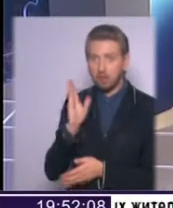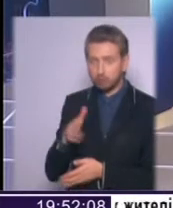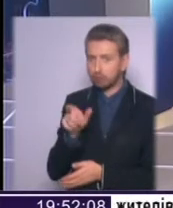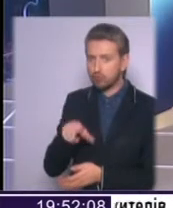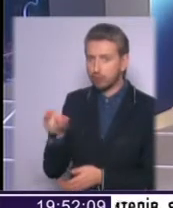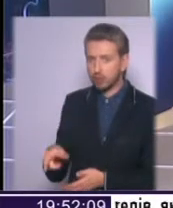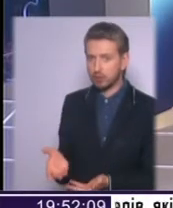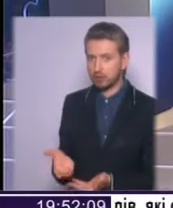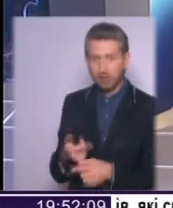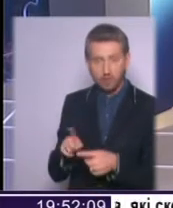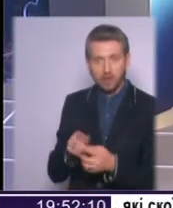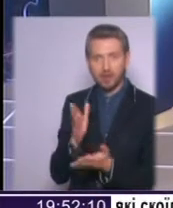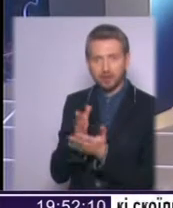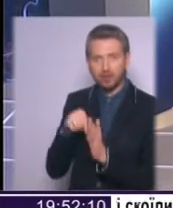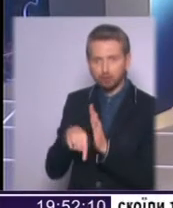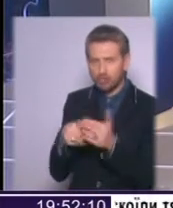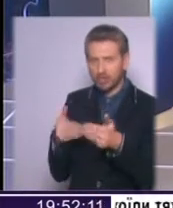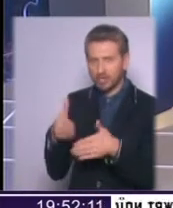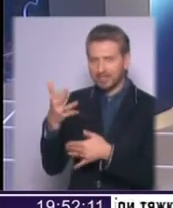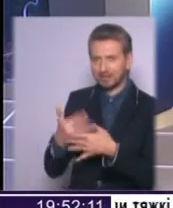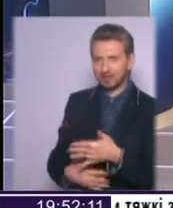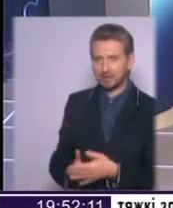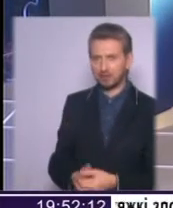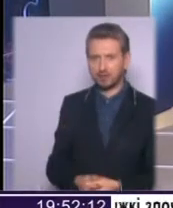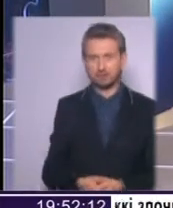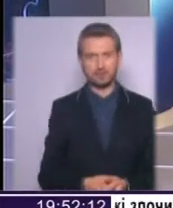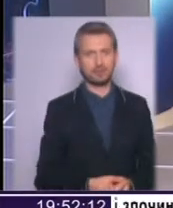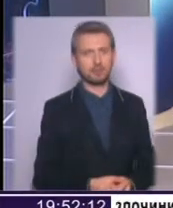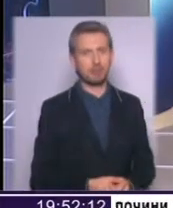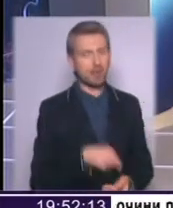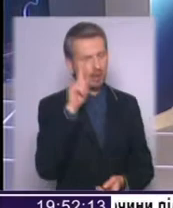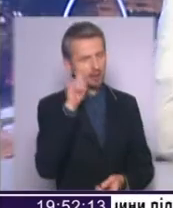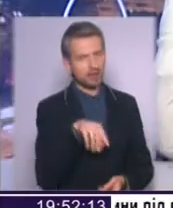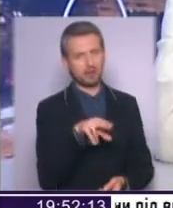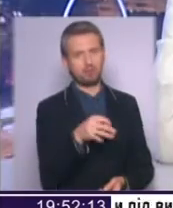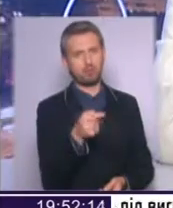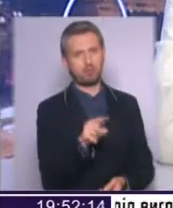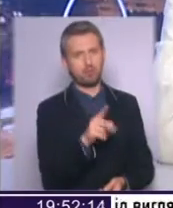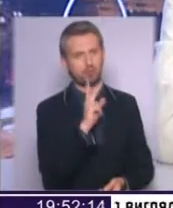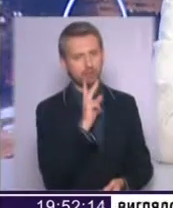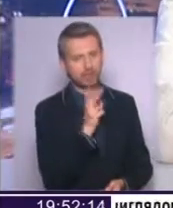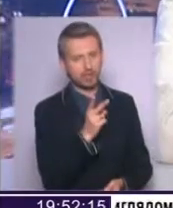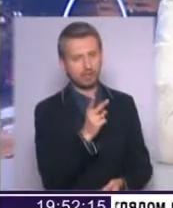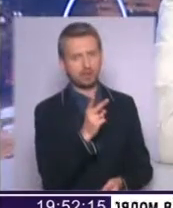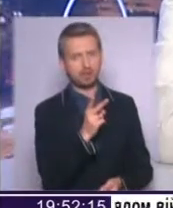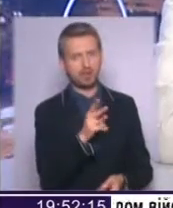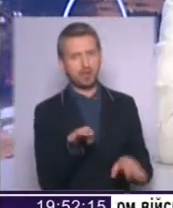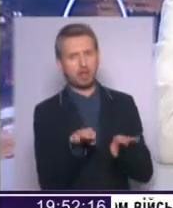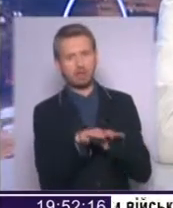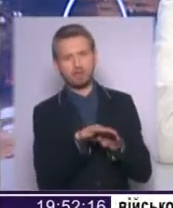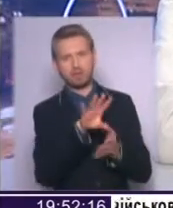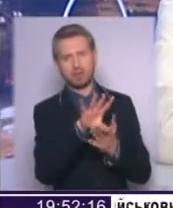люди. Це і є суть відкритих списків. Знаєте, по тому дивитися, знаєте, рівняти